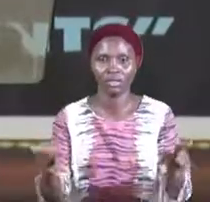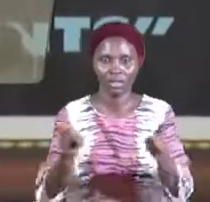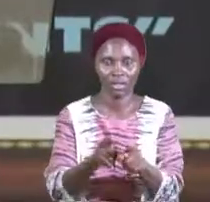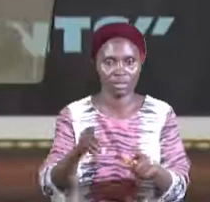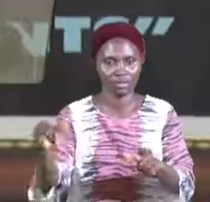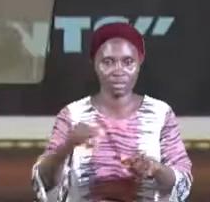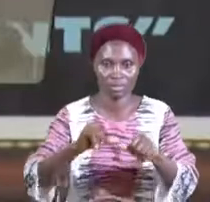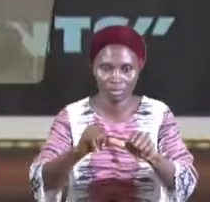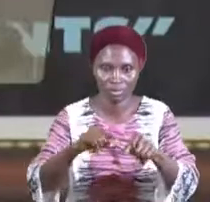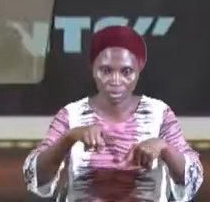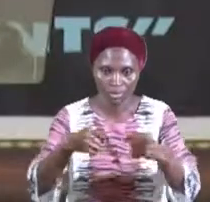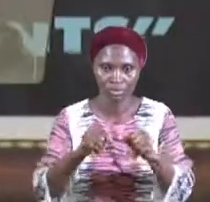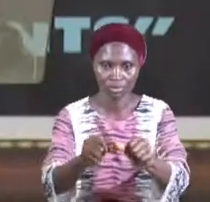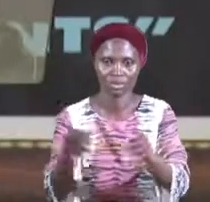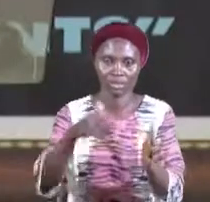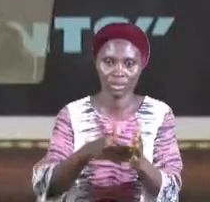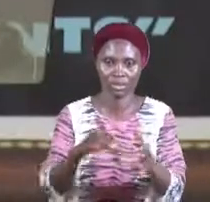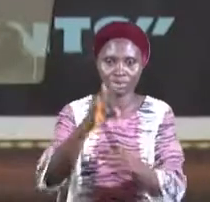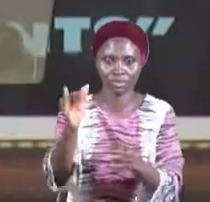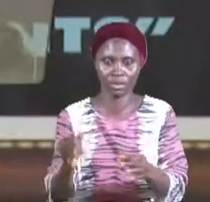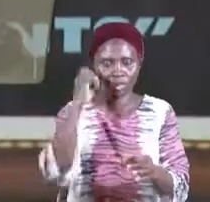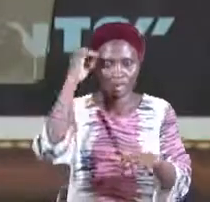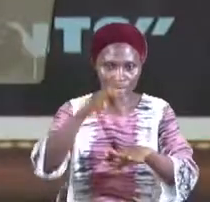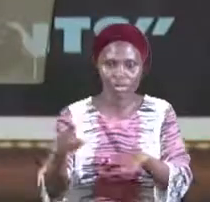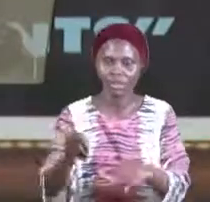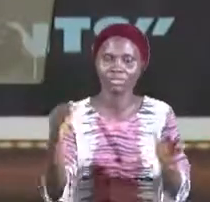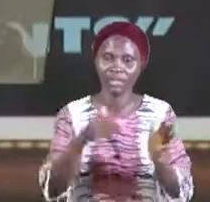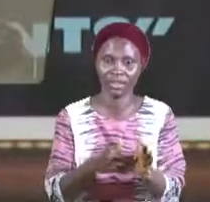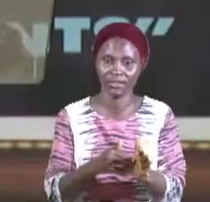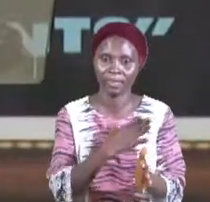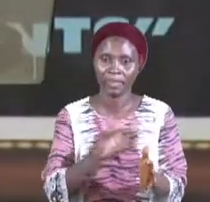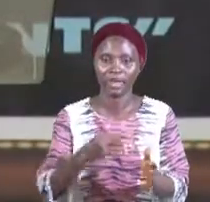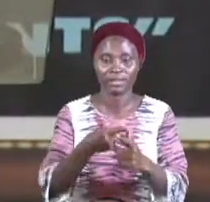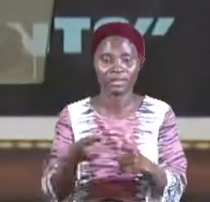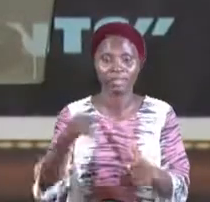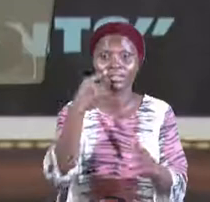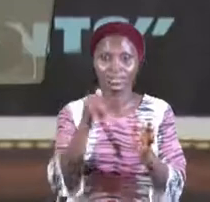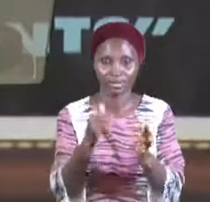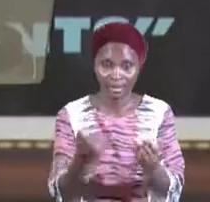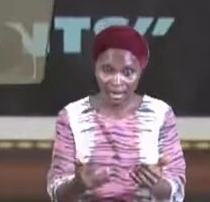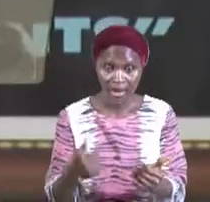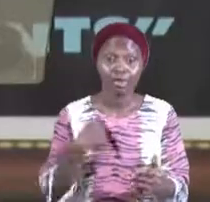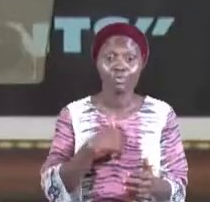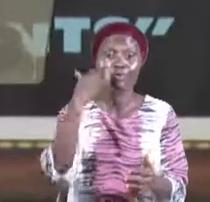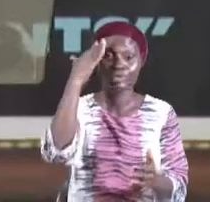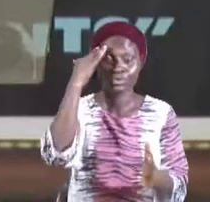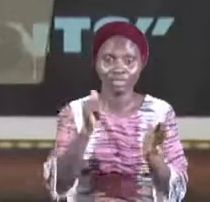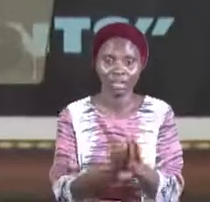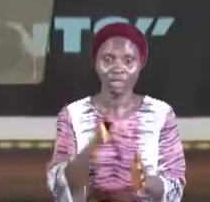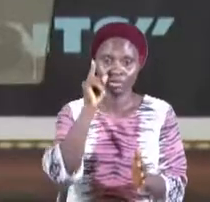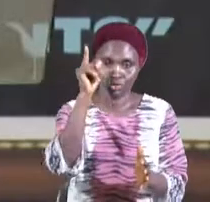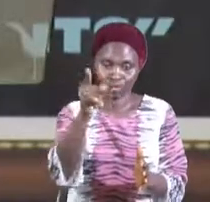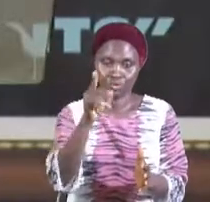ont continué spirituellement, il les a touchés encore. Et ils ont dit, maintenant, nous savons que tu